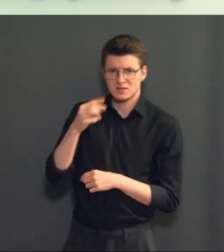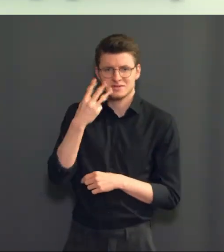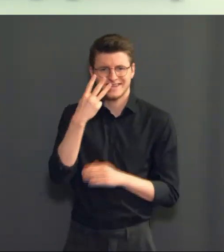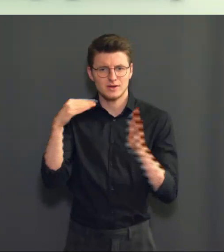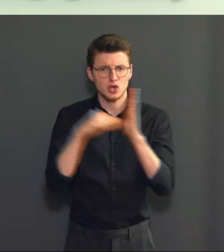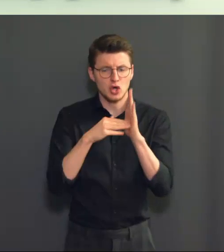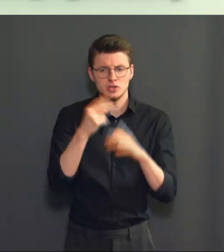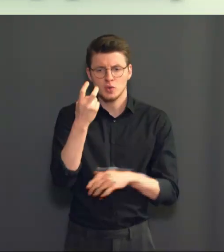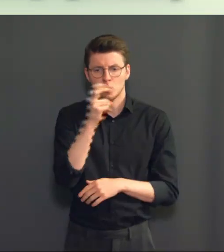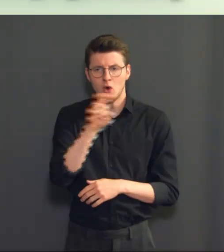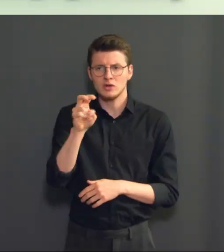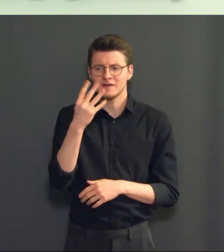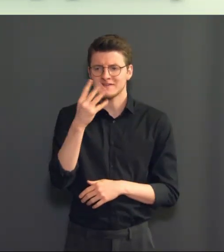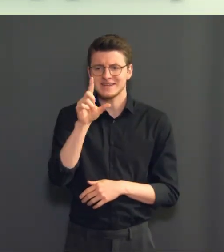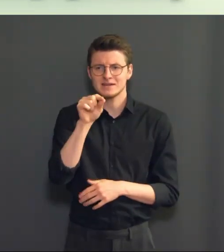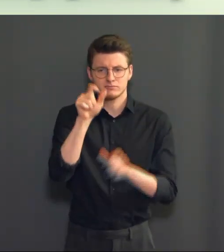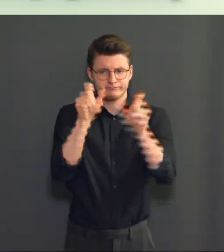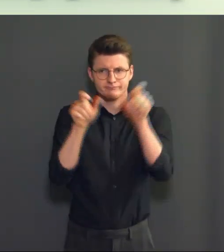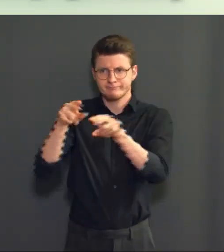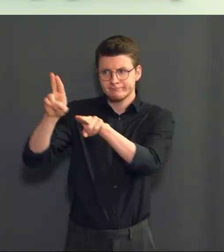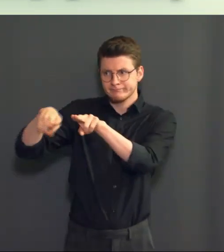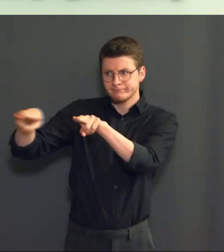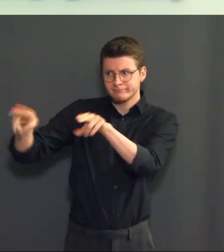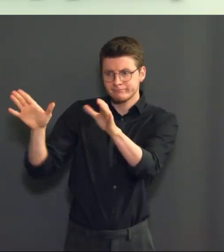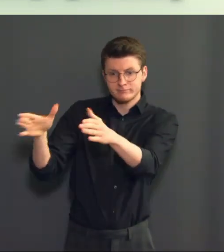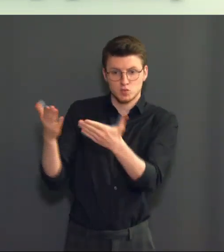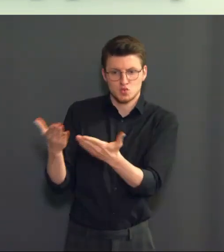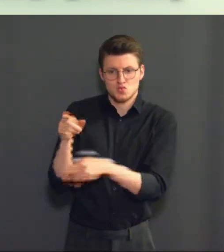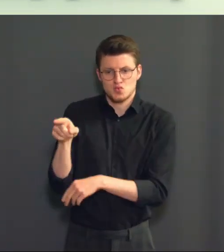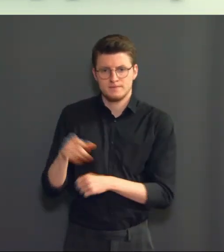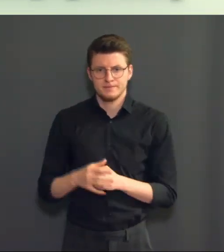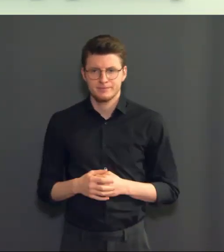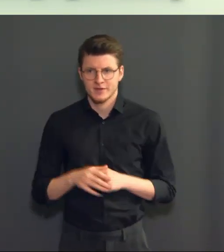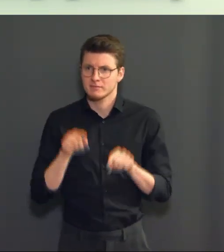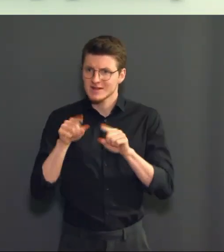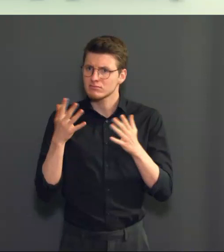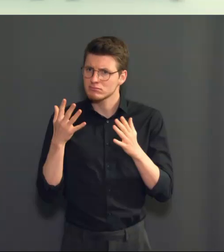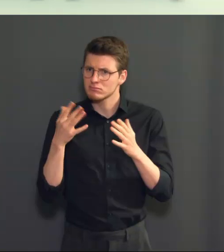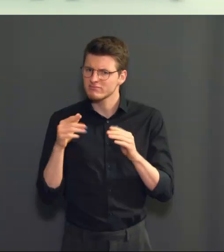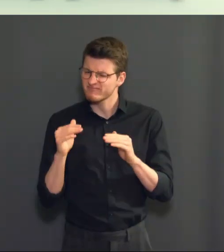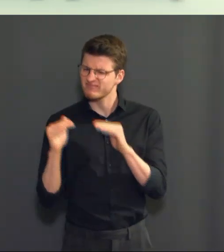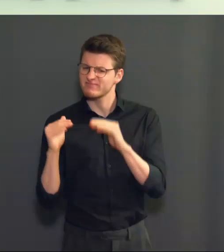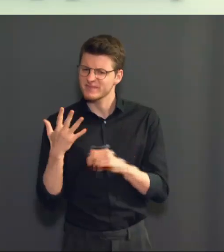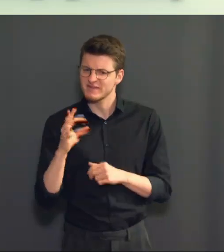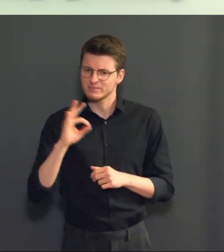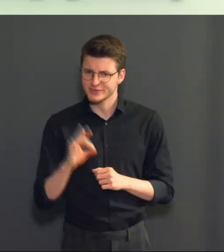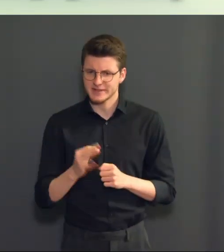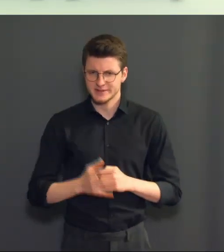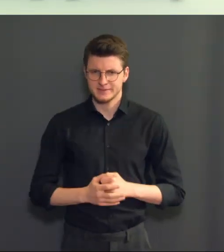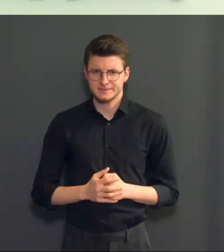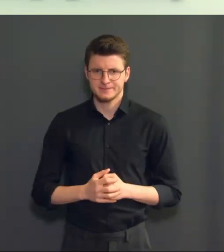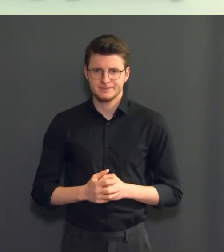3214 COVID-patiënten in de ziekenhuizen. En dat is nog 5% meer dan een week geleden.